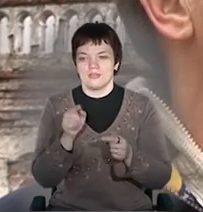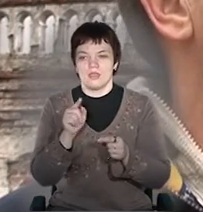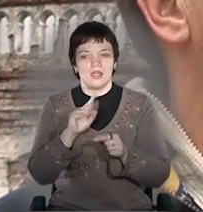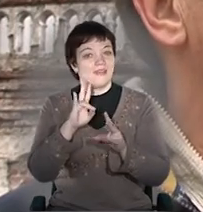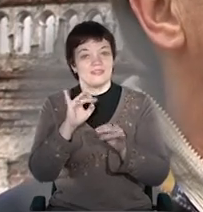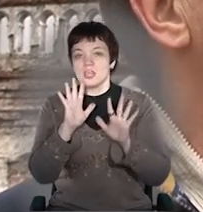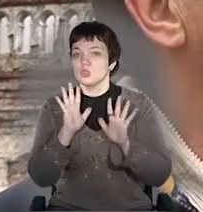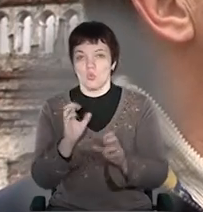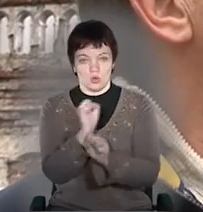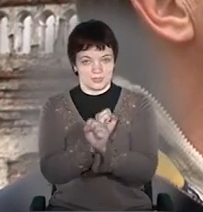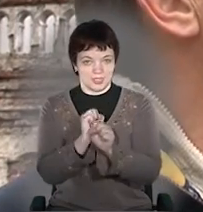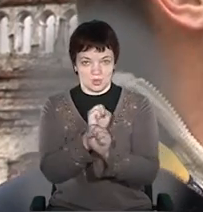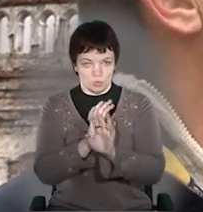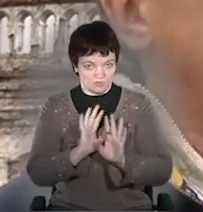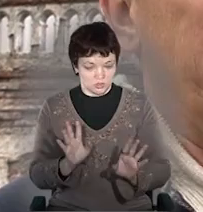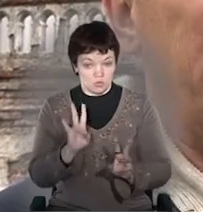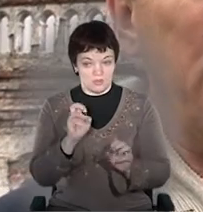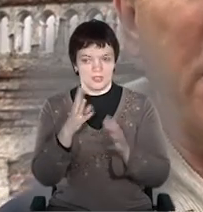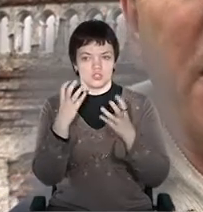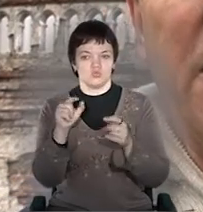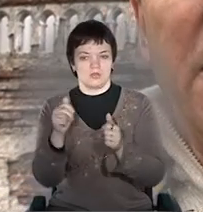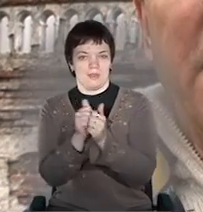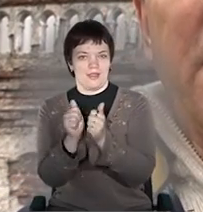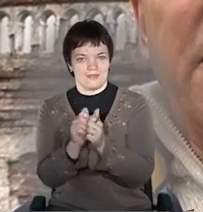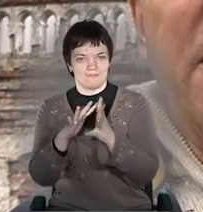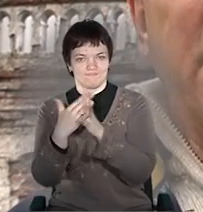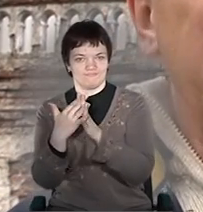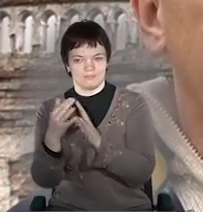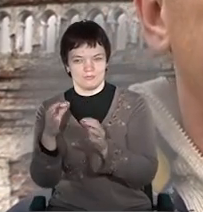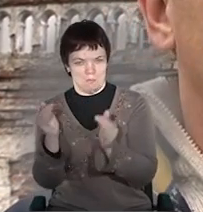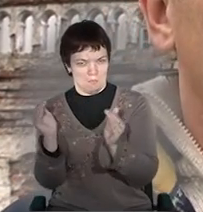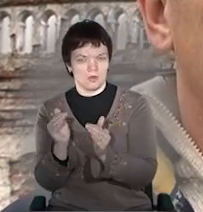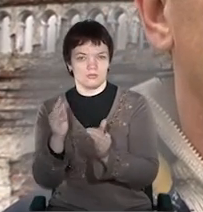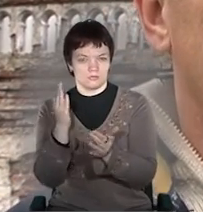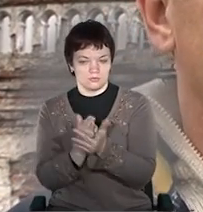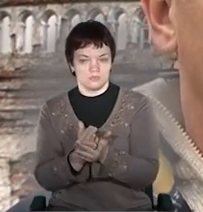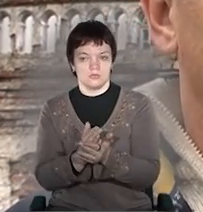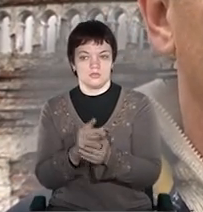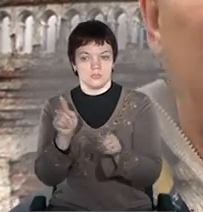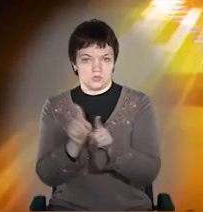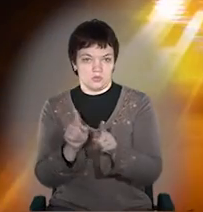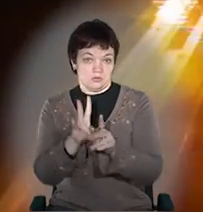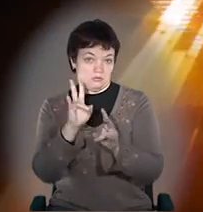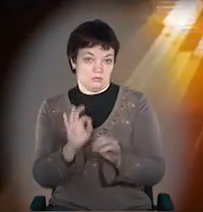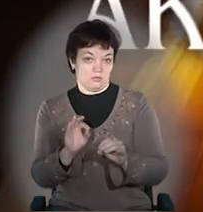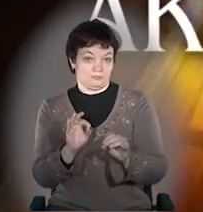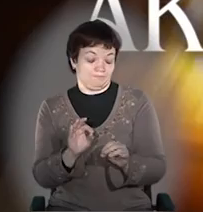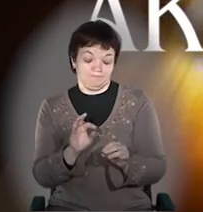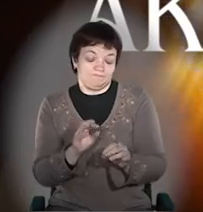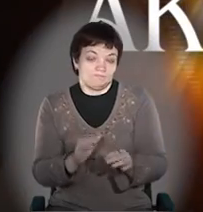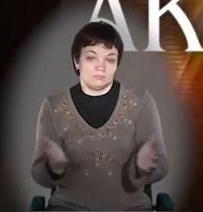санатория, и для жилого поселочка. И на этом все заглохло.